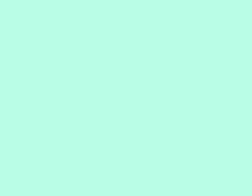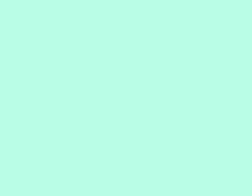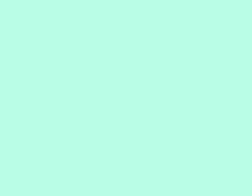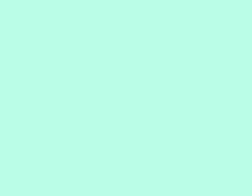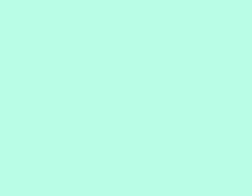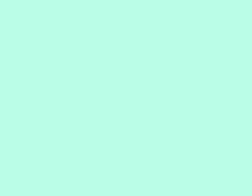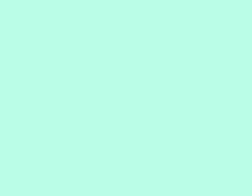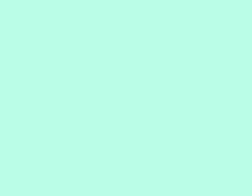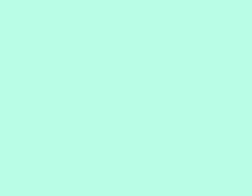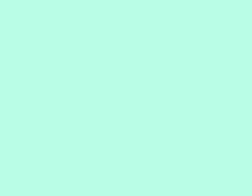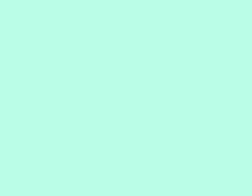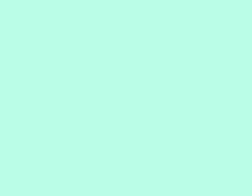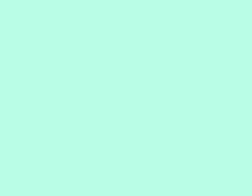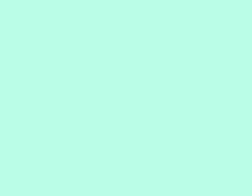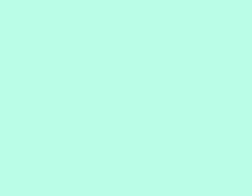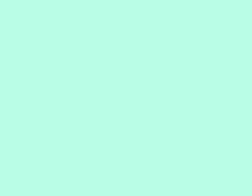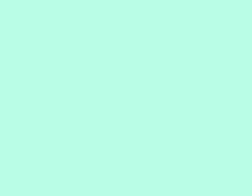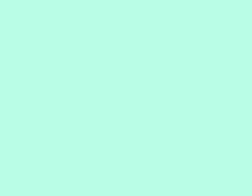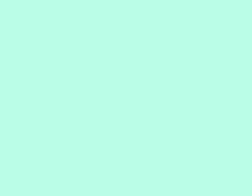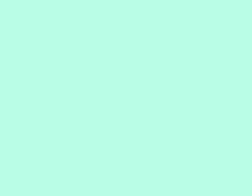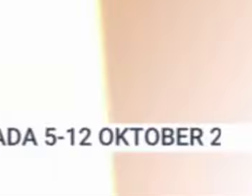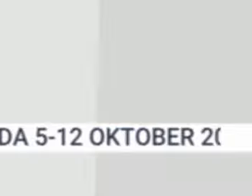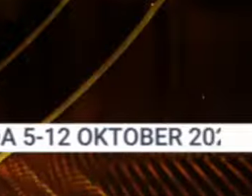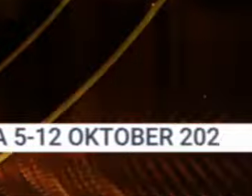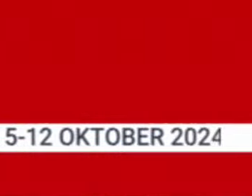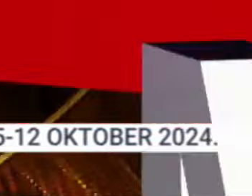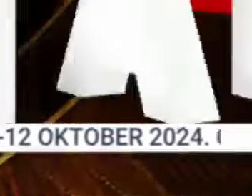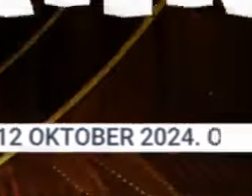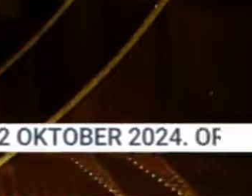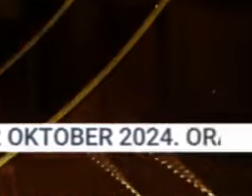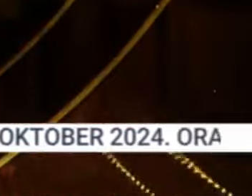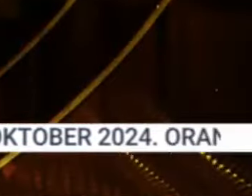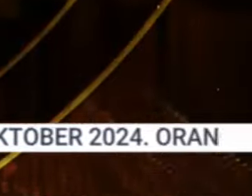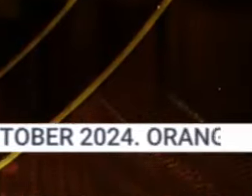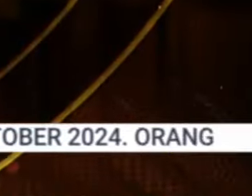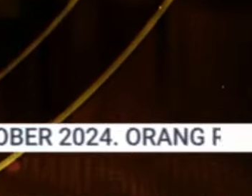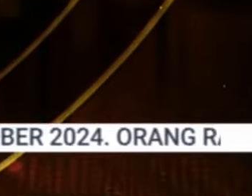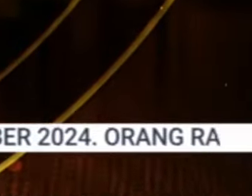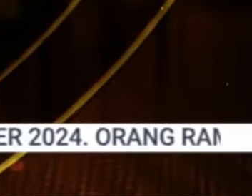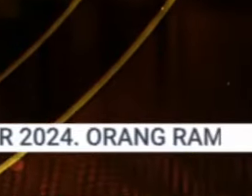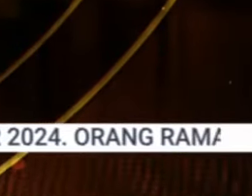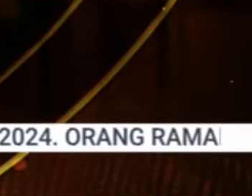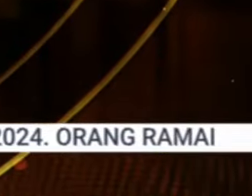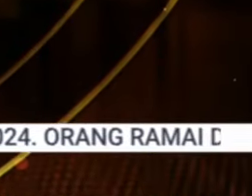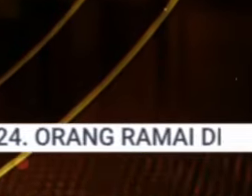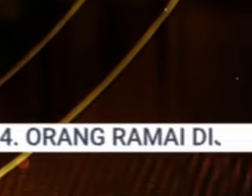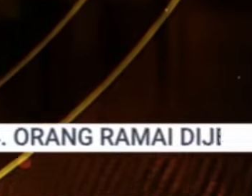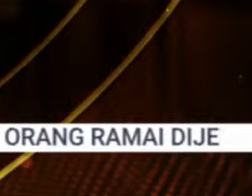We'll be right back.